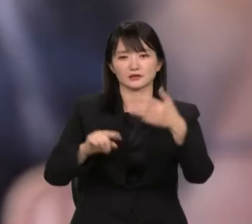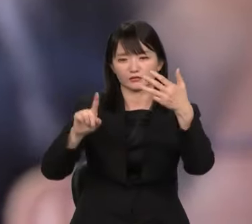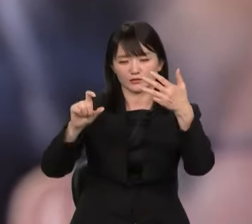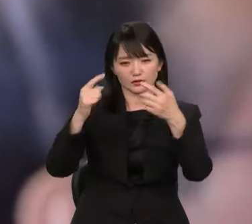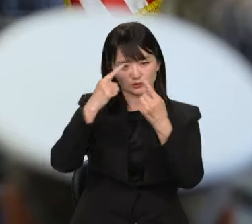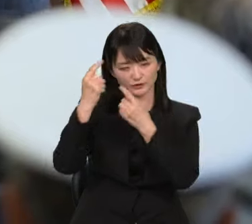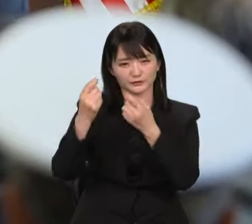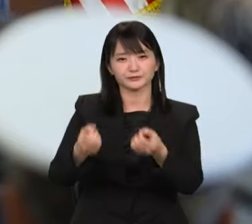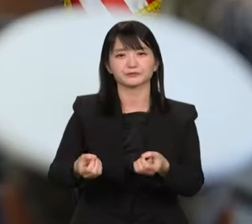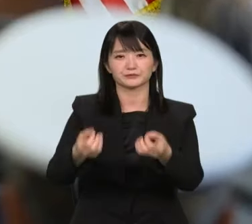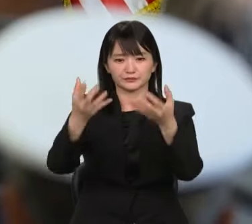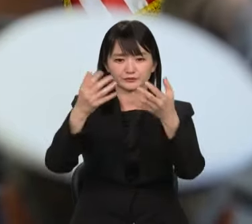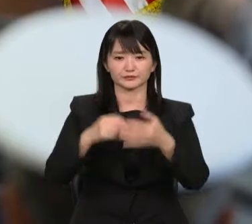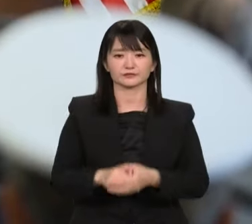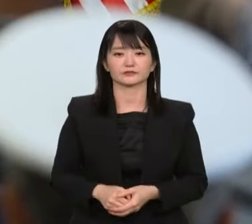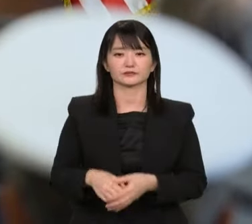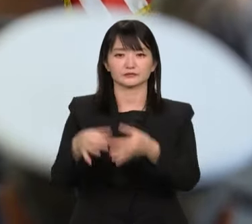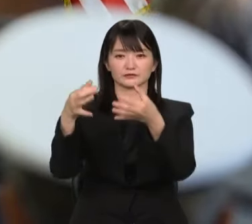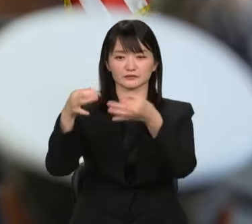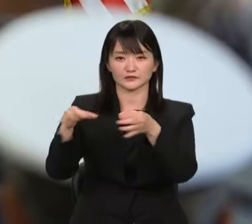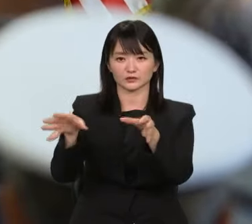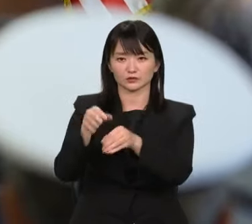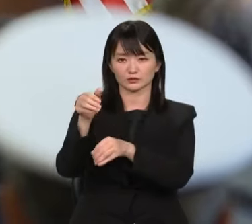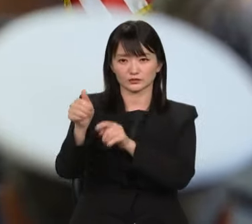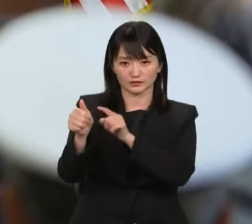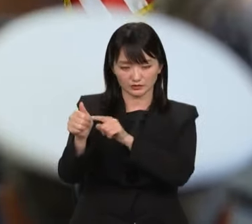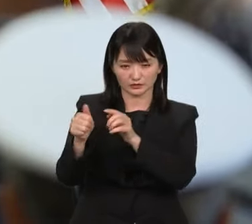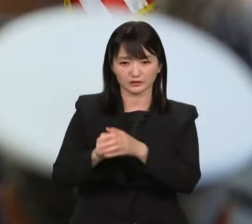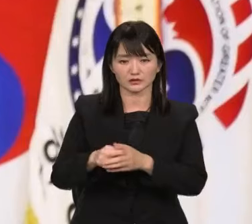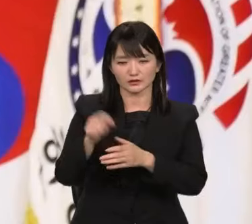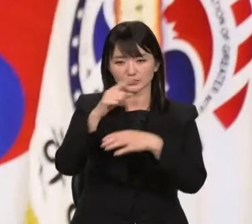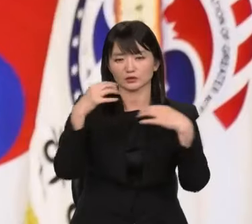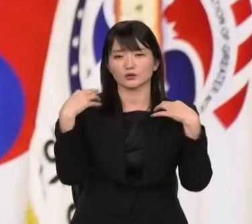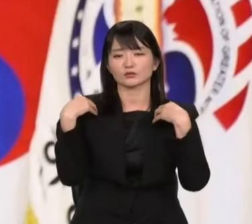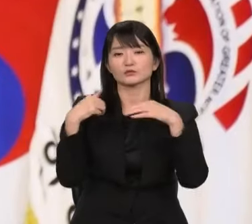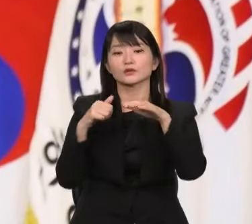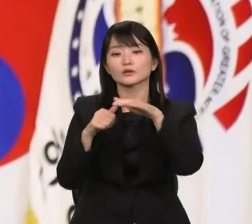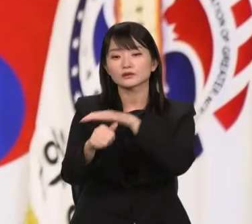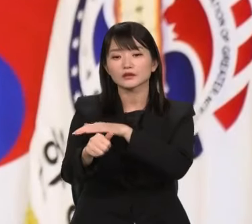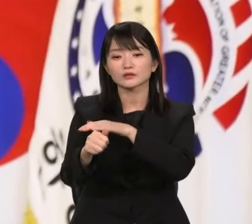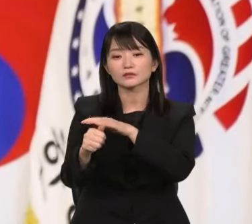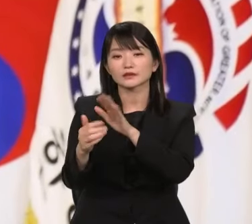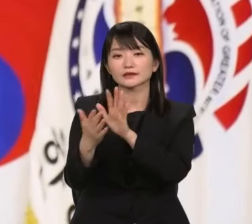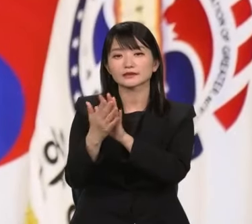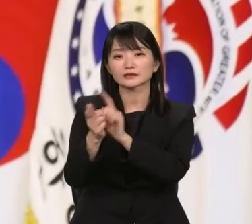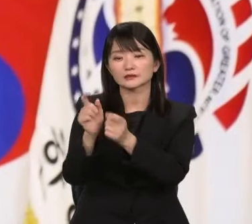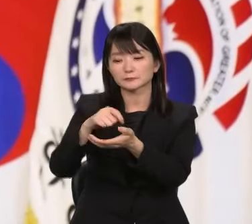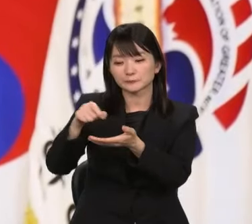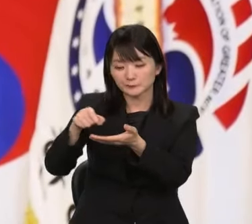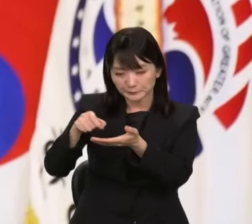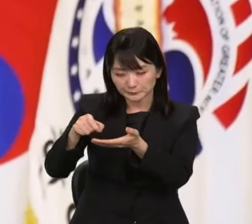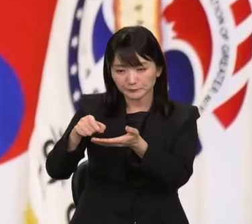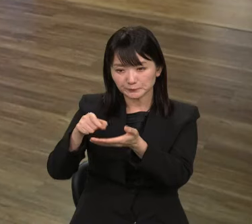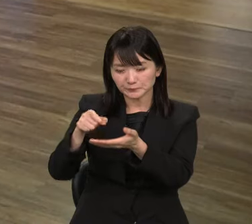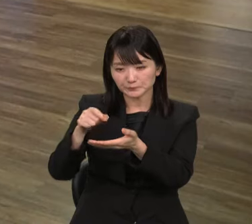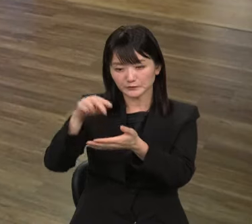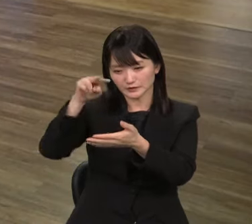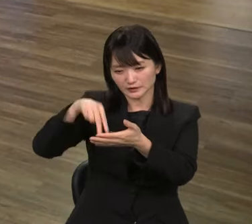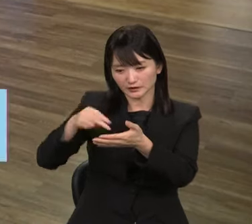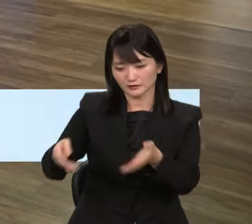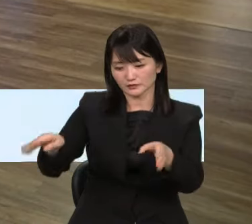기념행사입니다. 김의환 총영사가 대한민국 정부를 대표해 직접 쓴 축사를 읽겠다며 단상에 오릅니다.